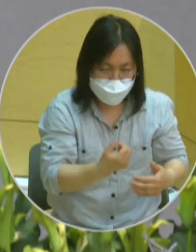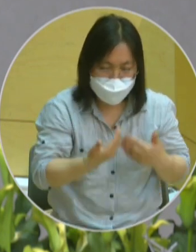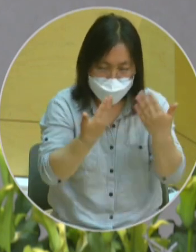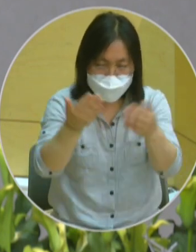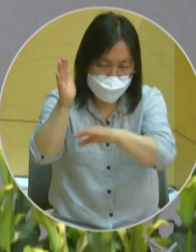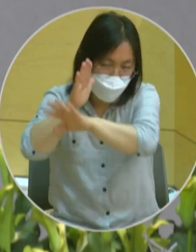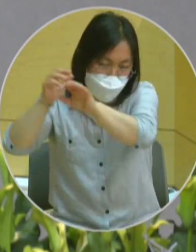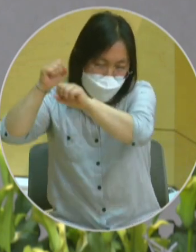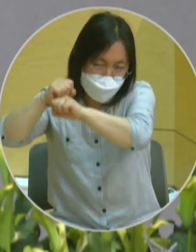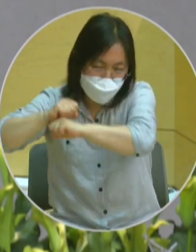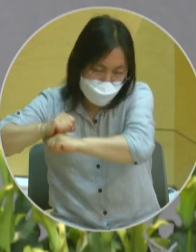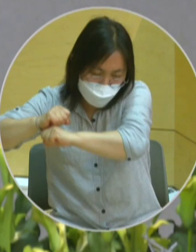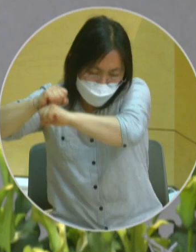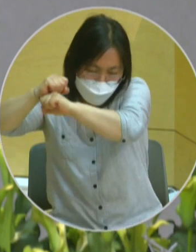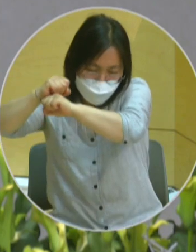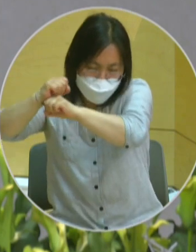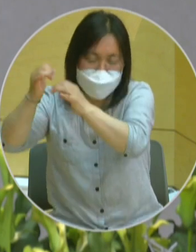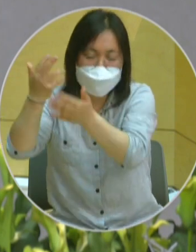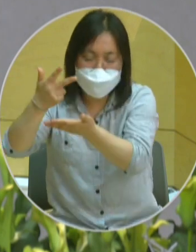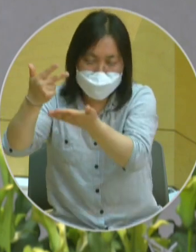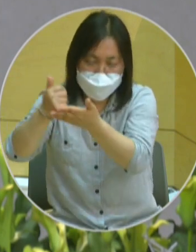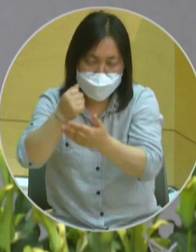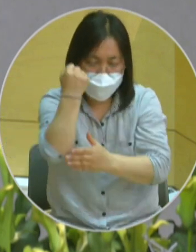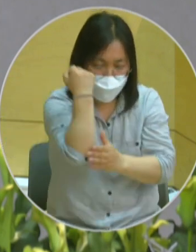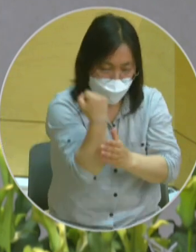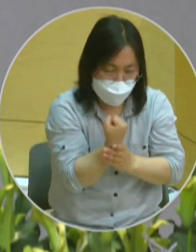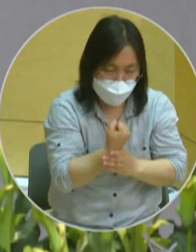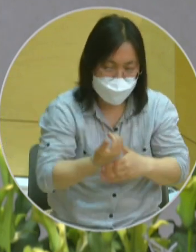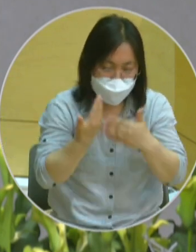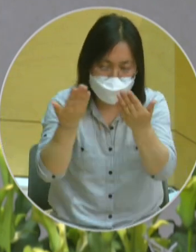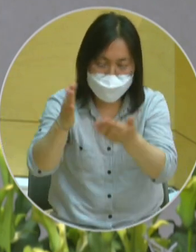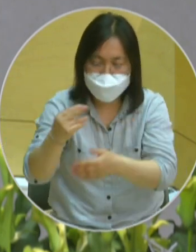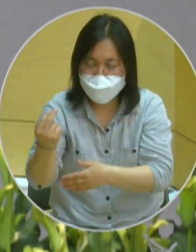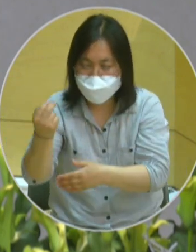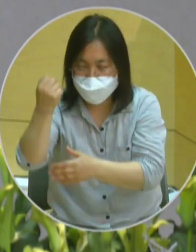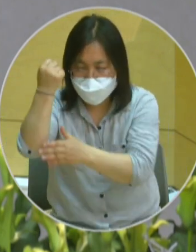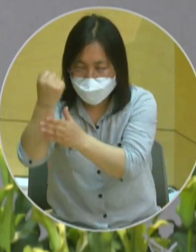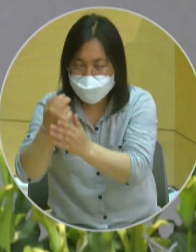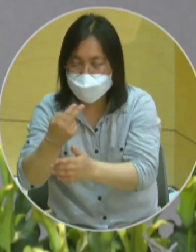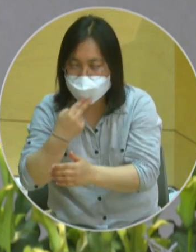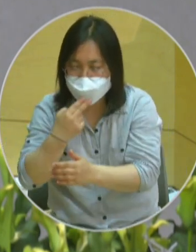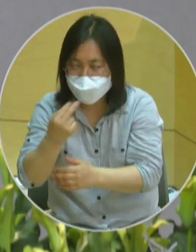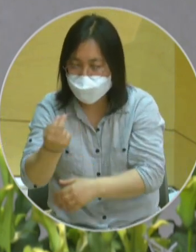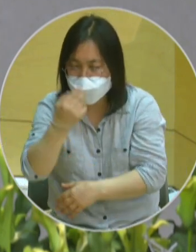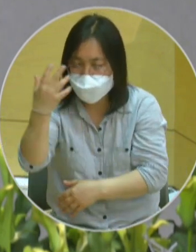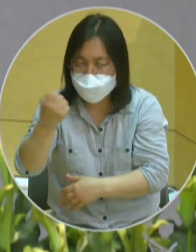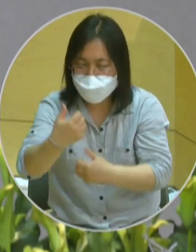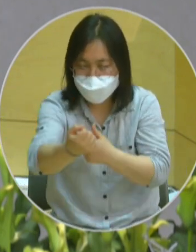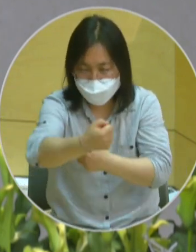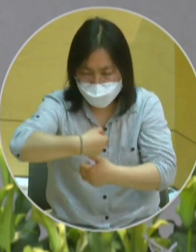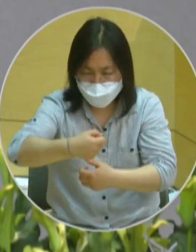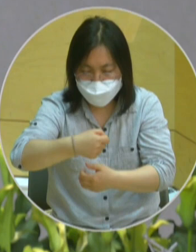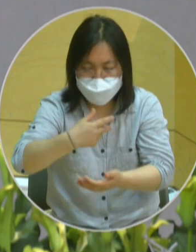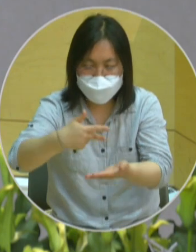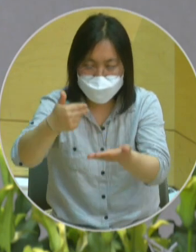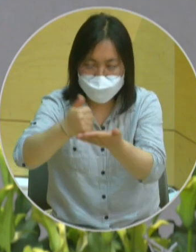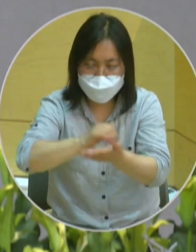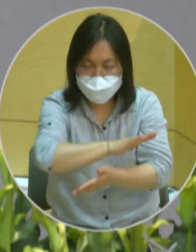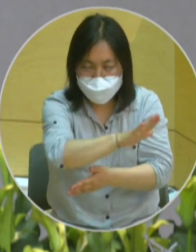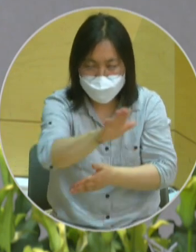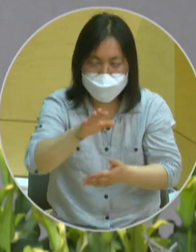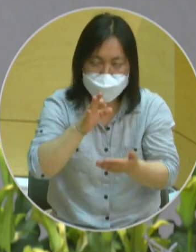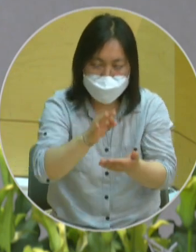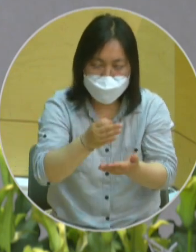하늘 곳간에서 아두시는 주님, 썩을 것을 드리지만 썩지 않을 생명으로 거두신 주님, 우리의 예물이 헛되게 쓰여지지 않도록